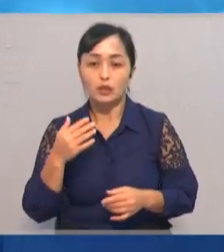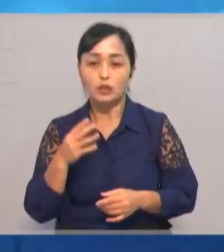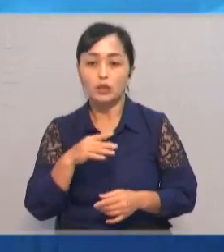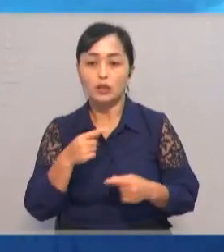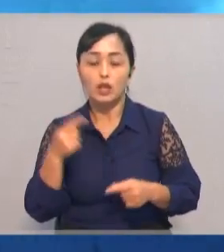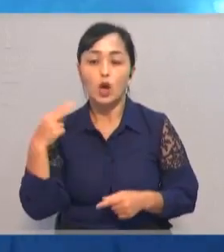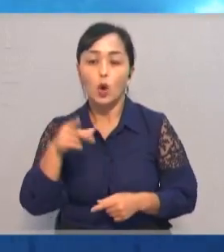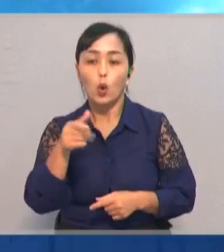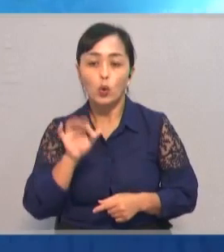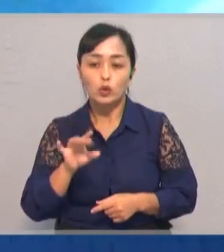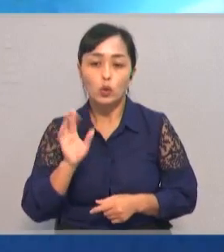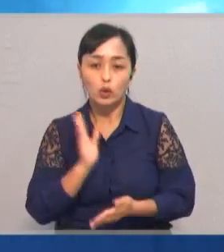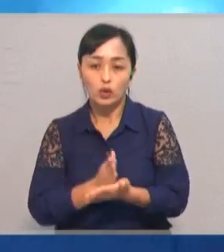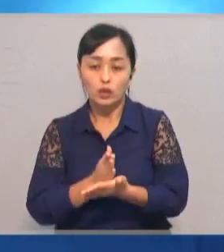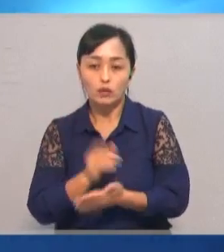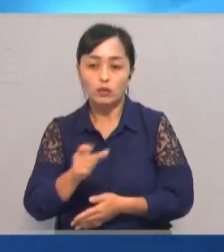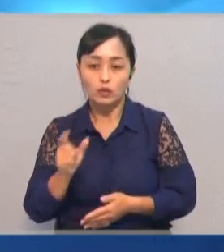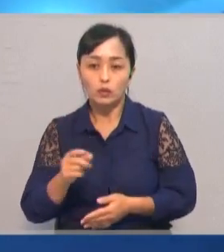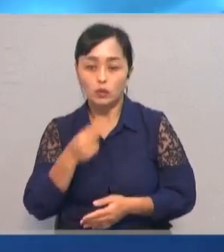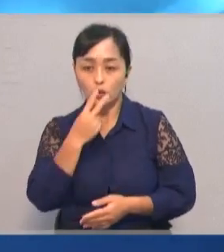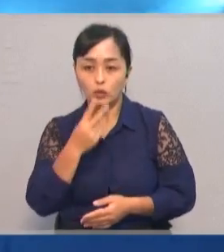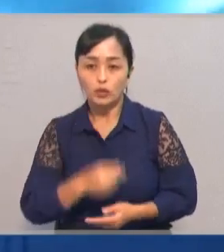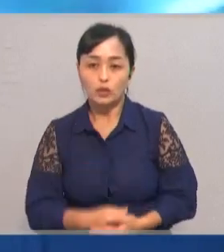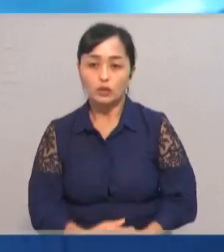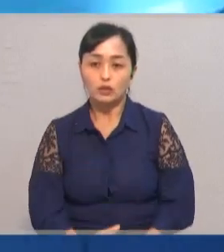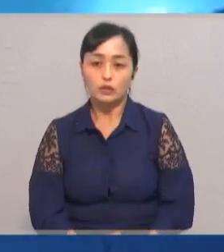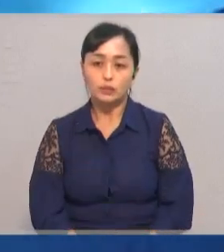государственных органов и 44 представителя общественных объединений.